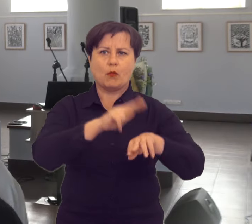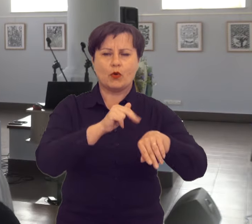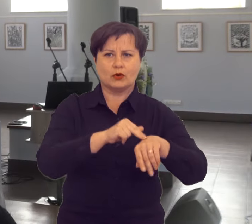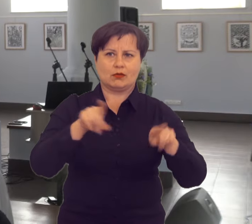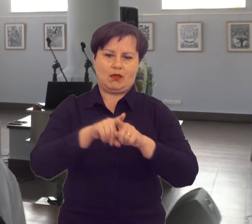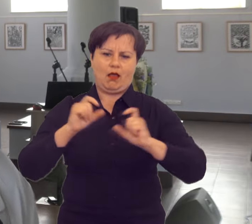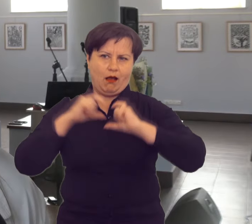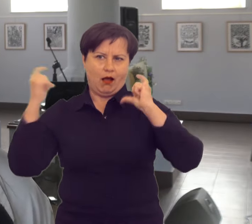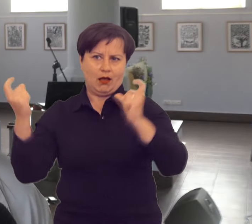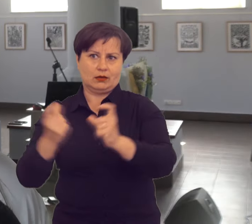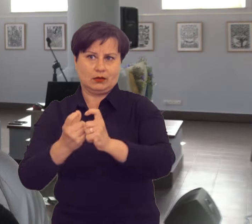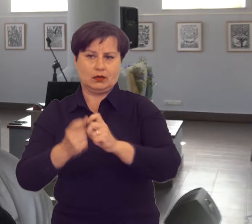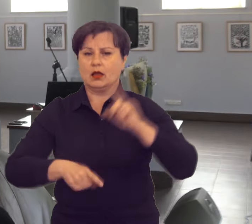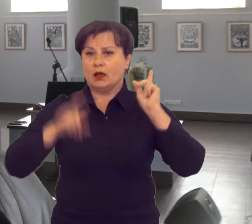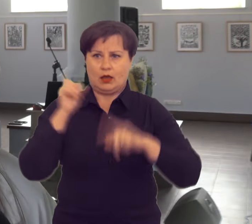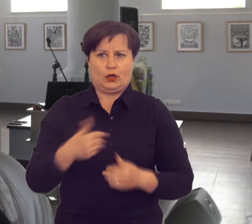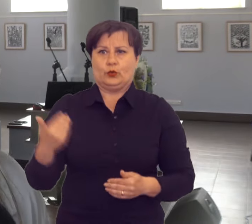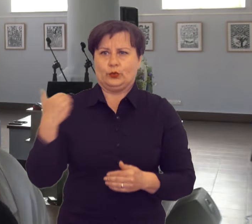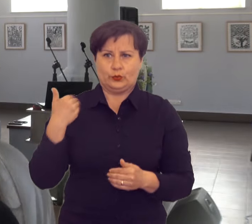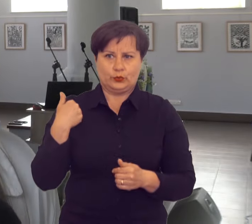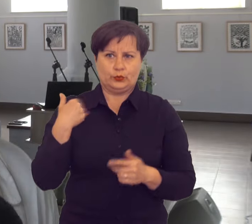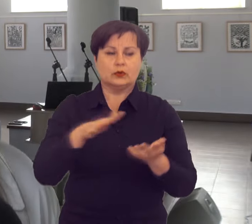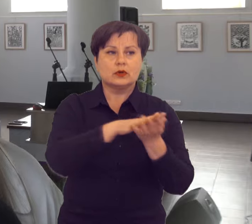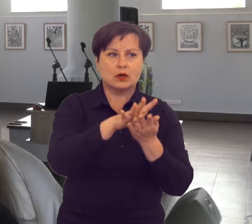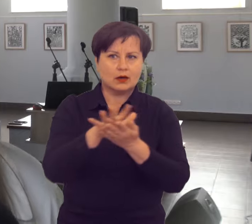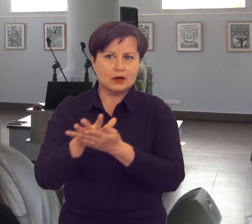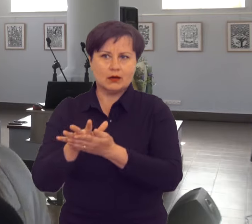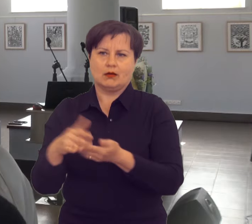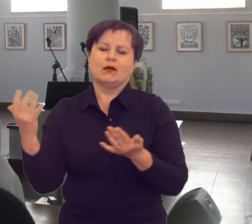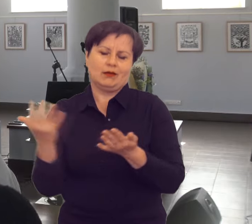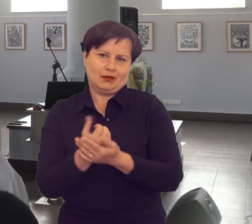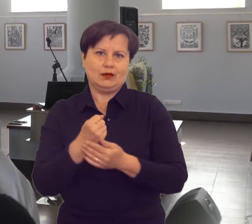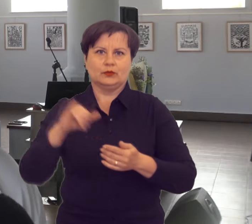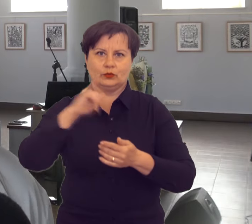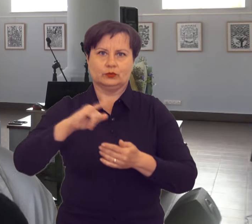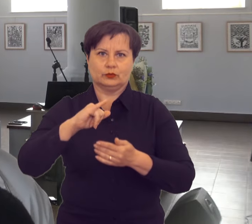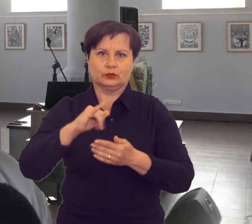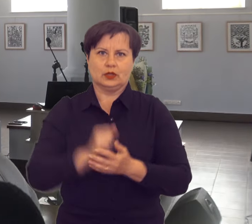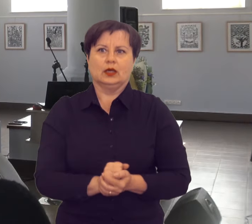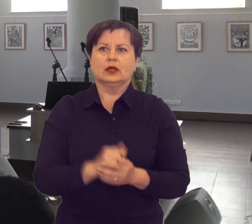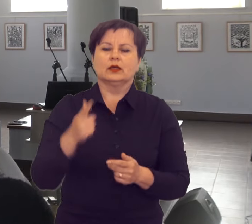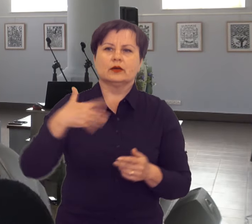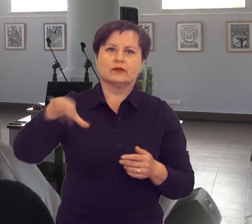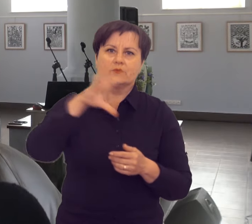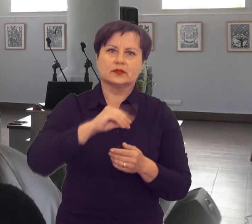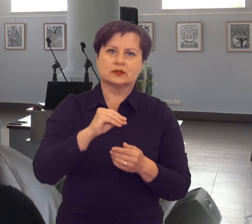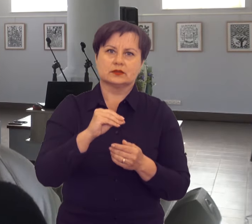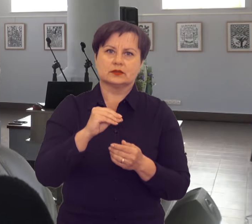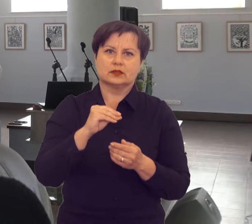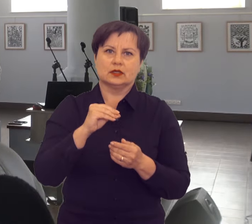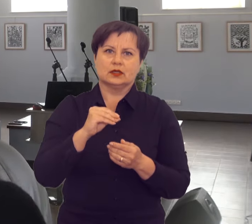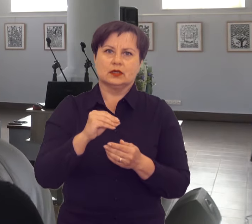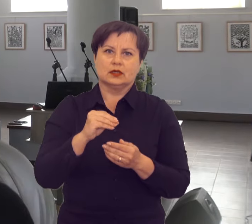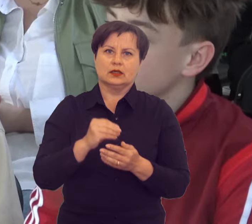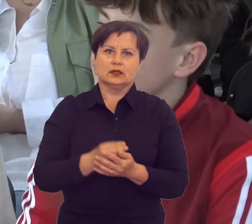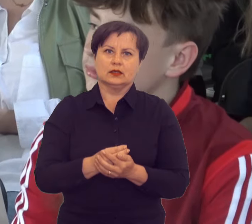centrą ir policijoje galima savanoriauti ir arenoje. Tai prasme, tikrai, jeigu tik norit ir tikrai paieškosit, tai tikrai rasit kur ir tikrai visada